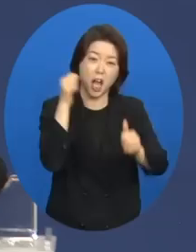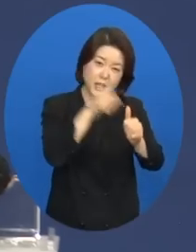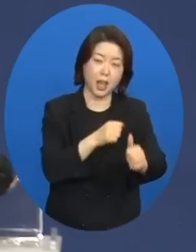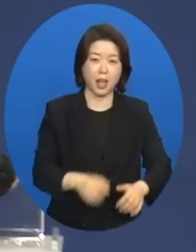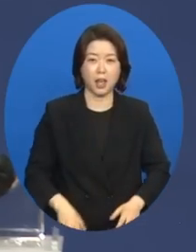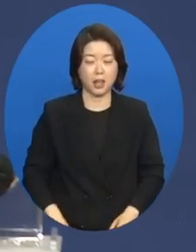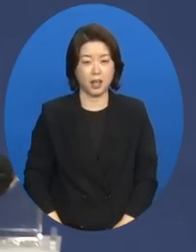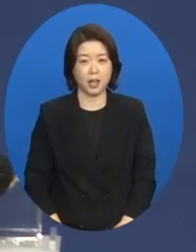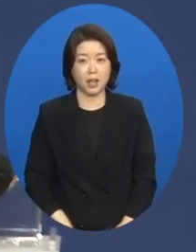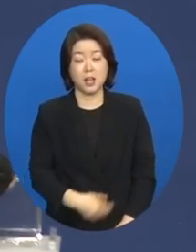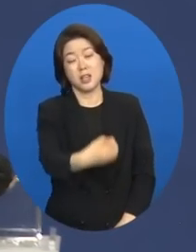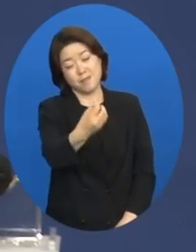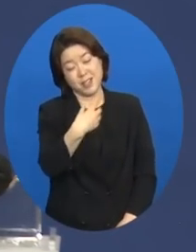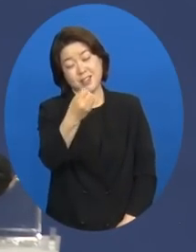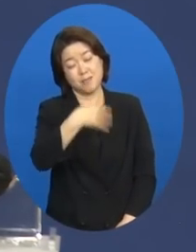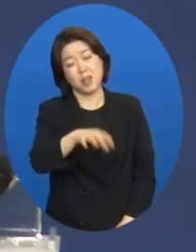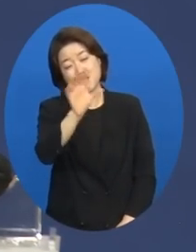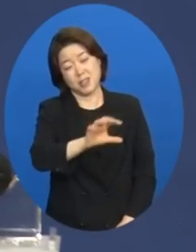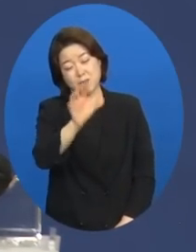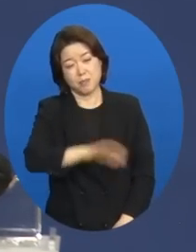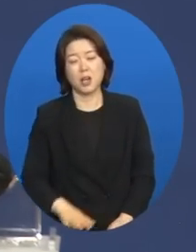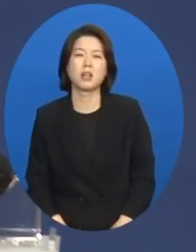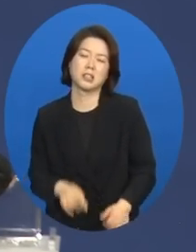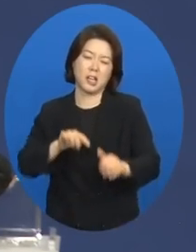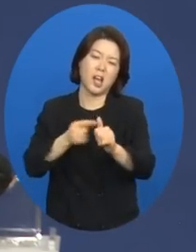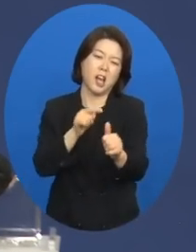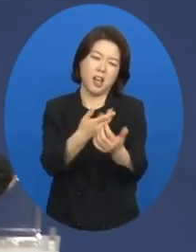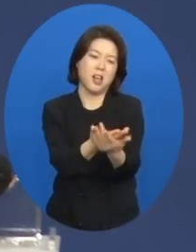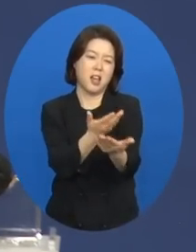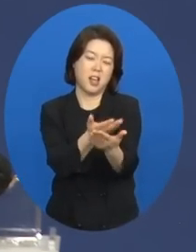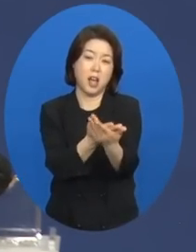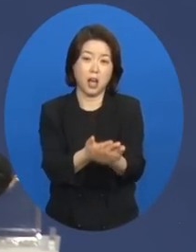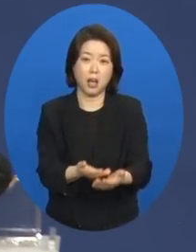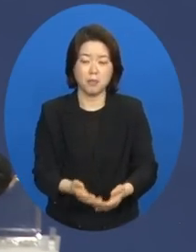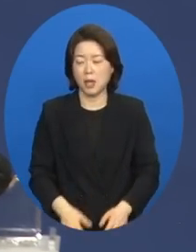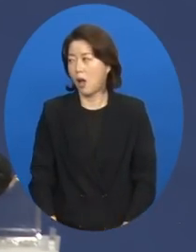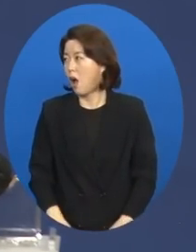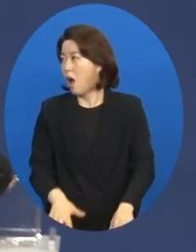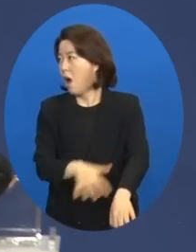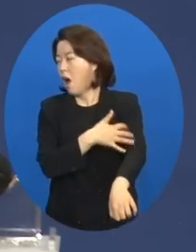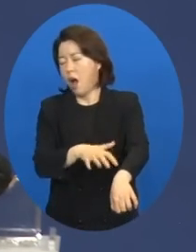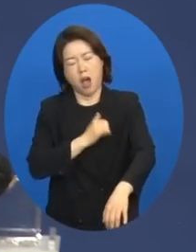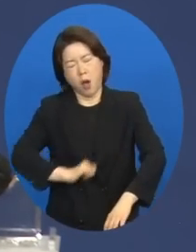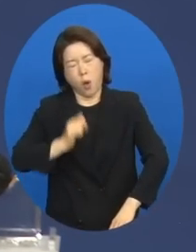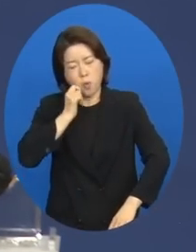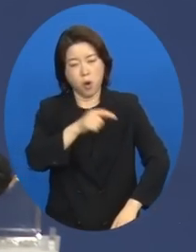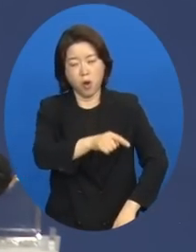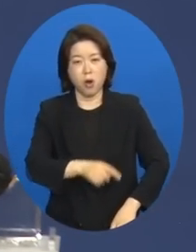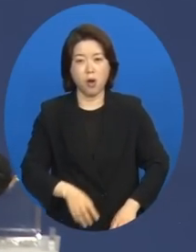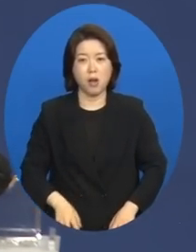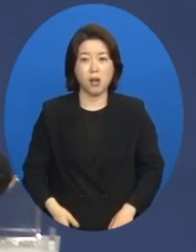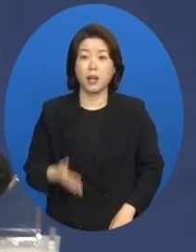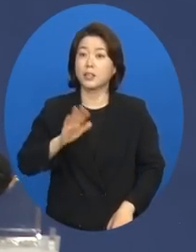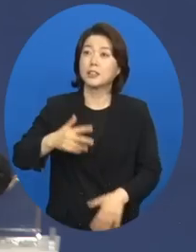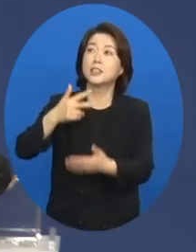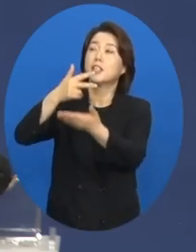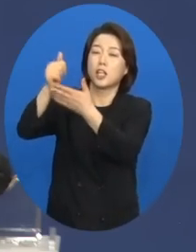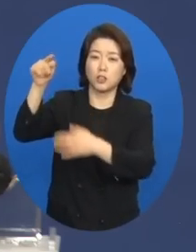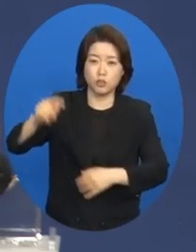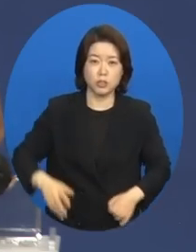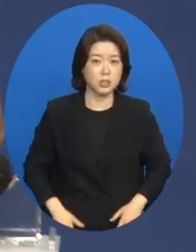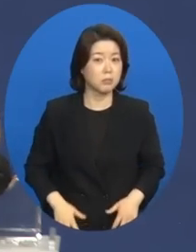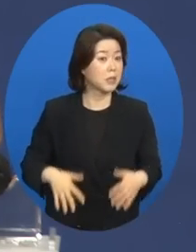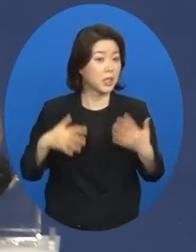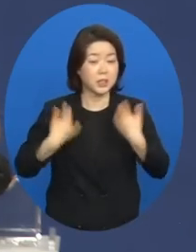몇 번 반복해서 그거 사줘요, 그거 줘요, 그거 줘요 이러면 귀찮아서 못 견뎌요. 근데 우리 주님은